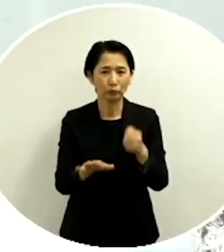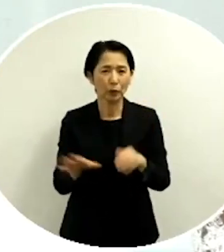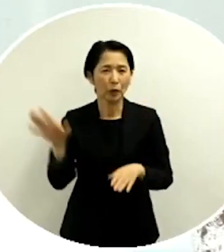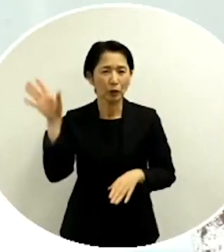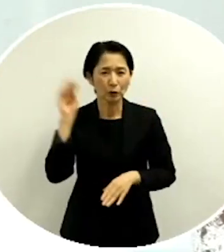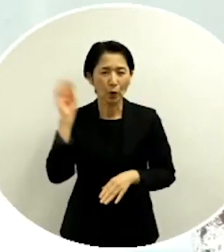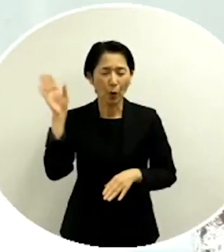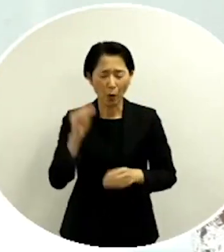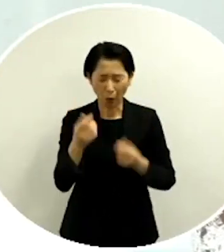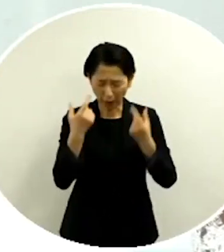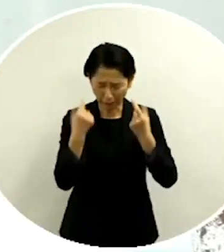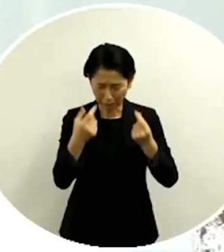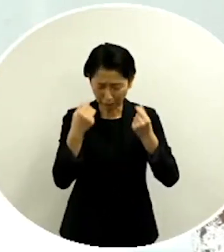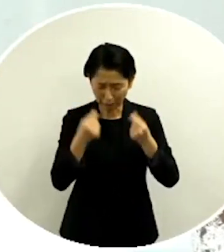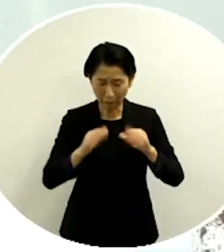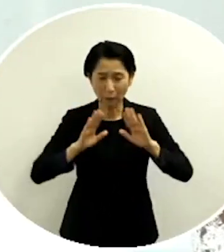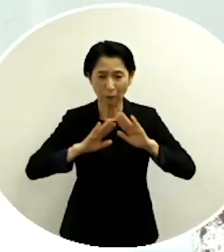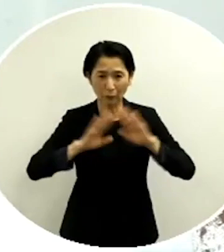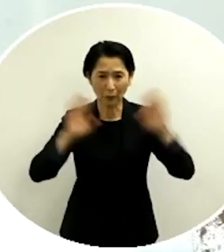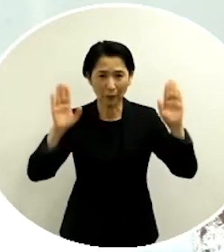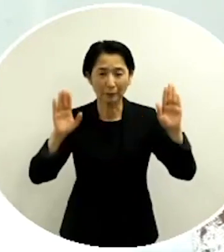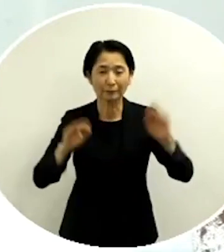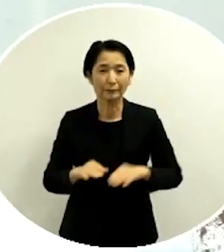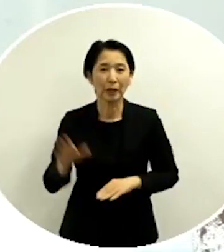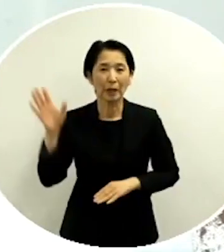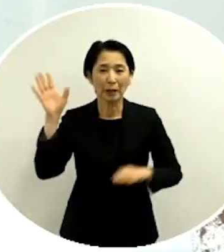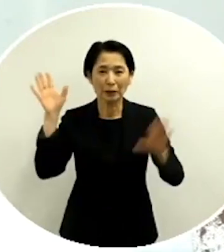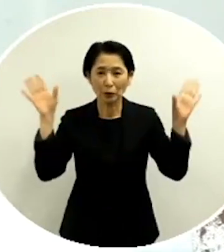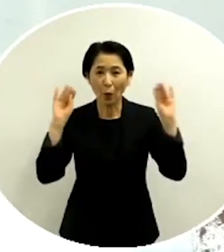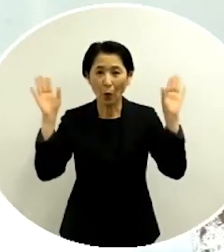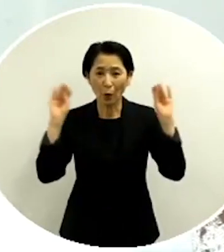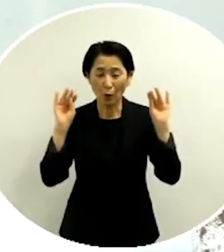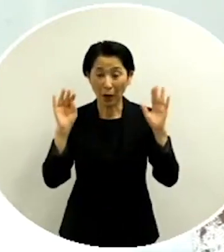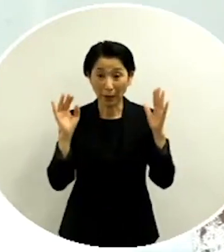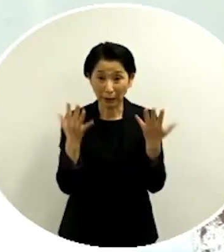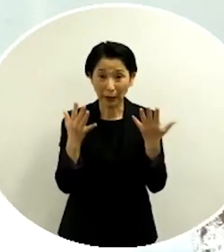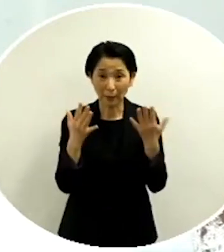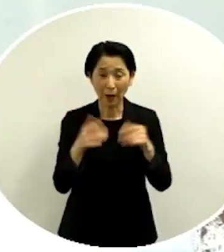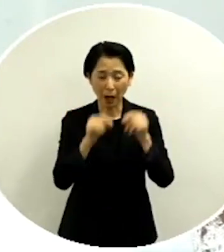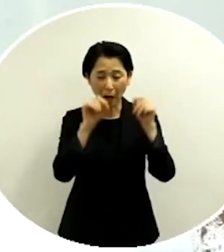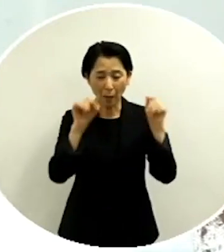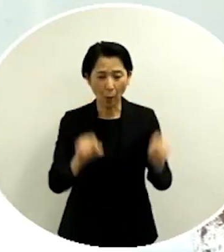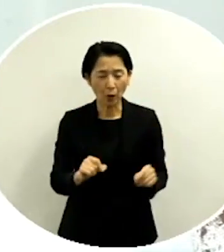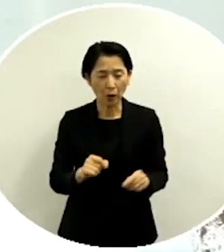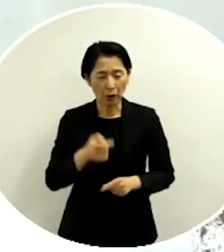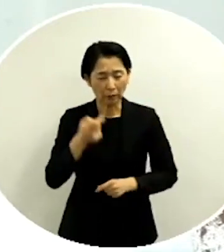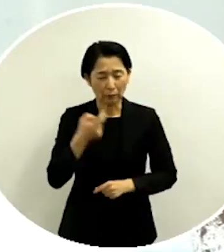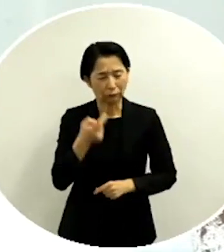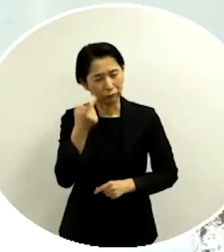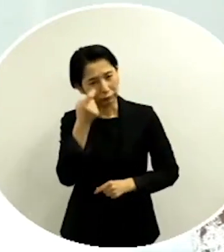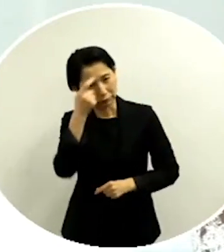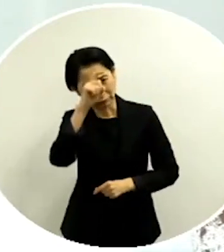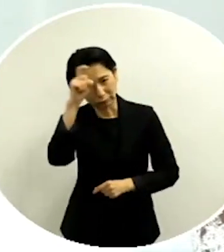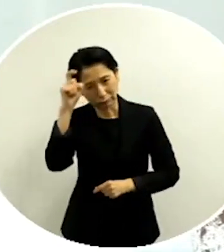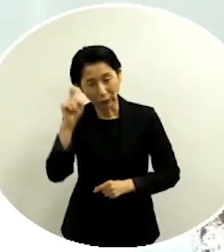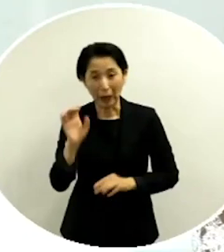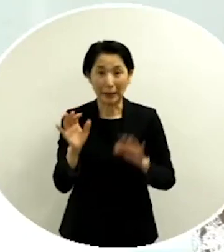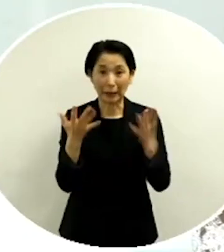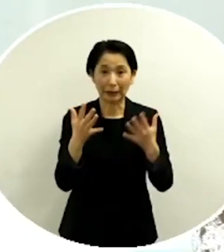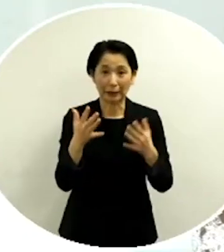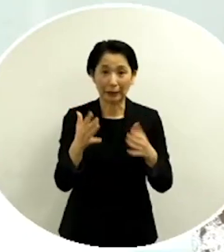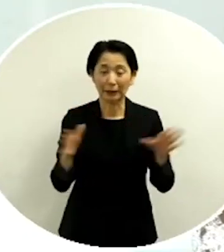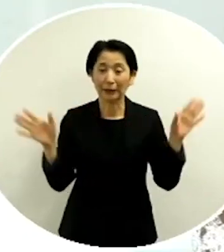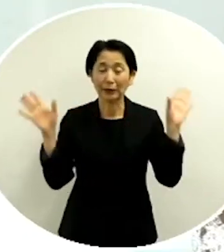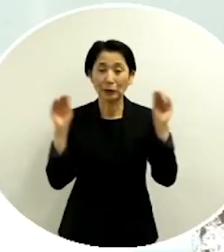公開されていることです情報が公開されていなければ問題意識を持つことも何も出来ませんしかもその